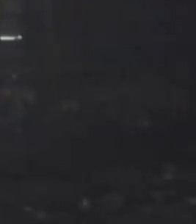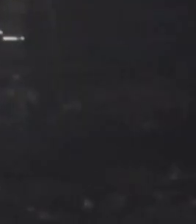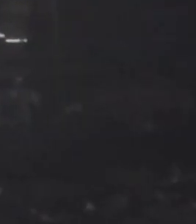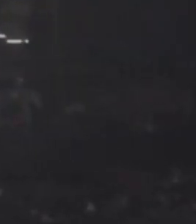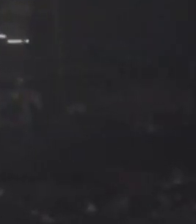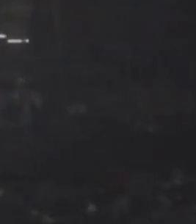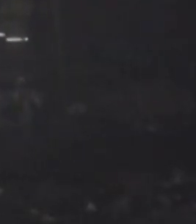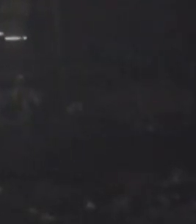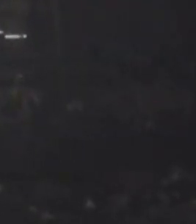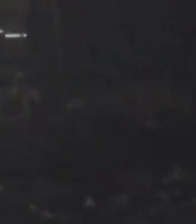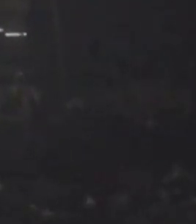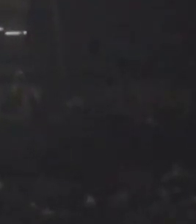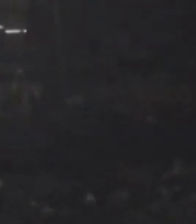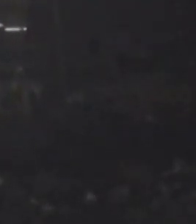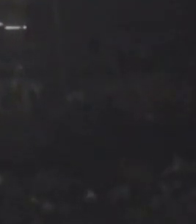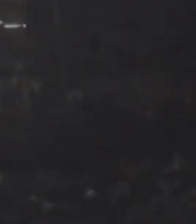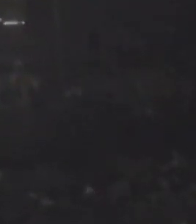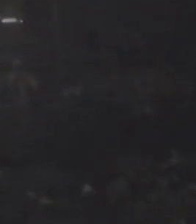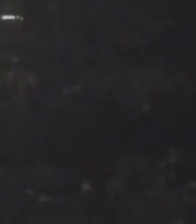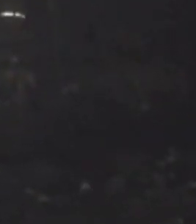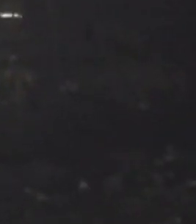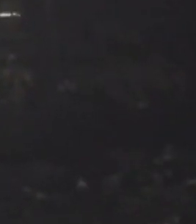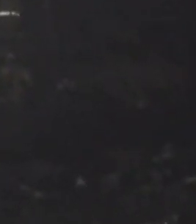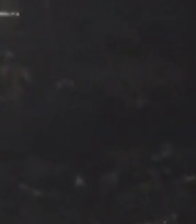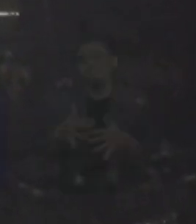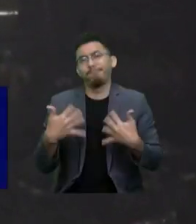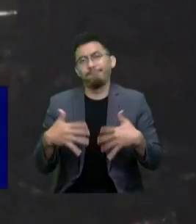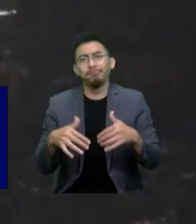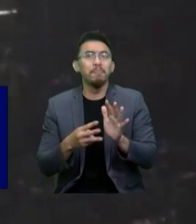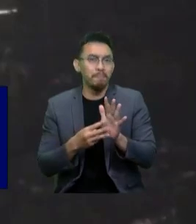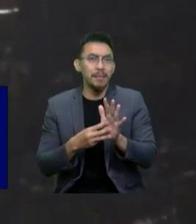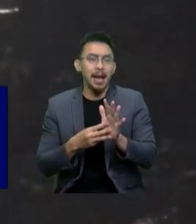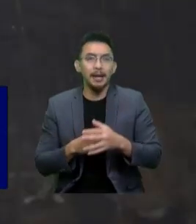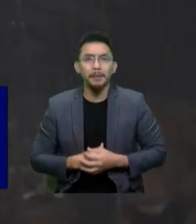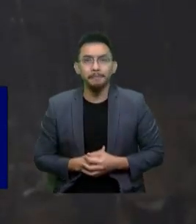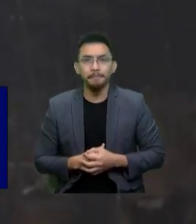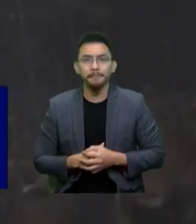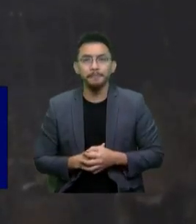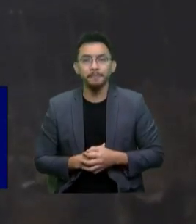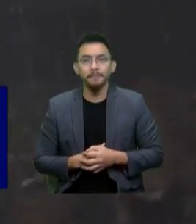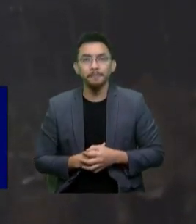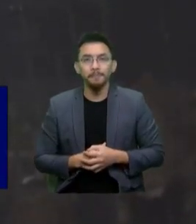korban jiwa dalam peristiwa kebakaran Ini kerugian diperkirakan mencapai miliaran rupiah